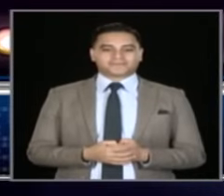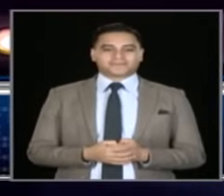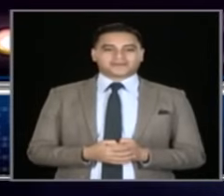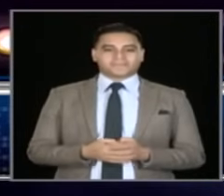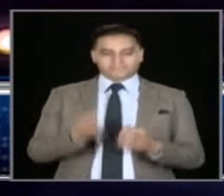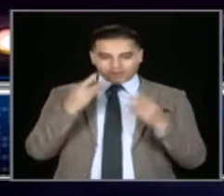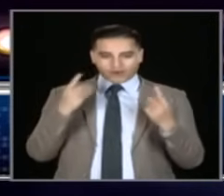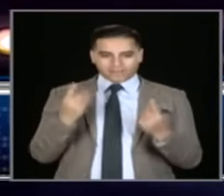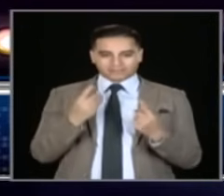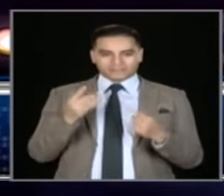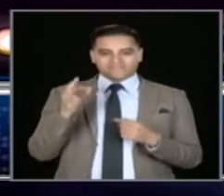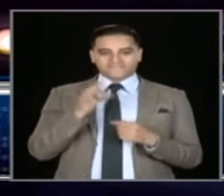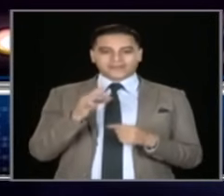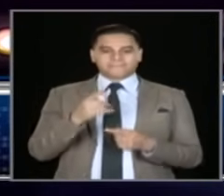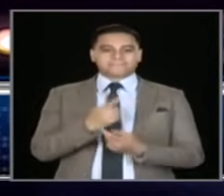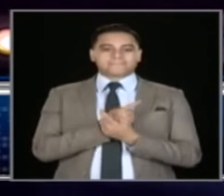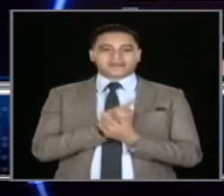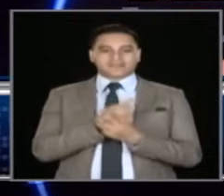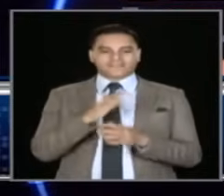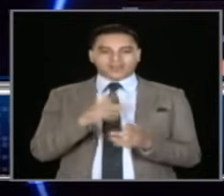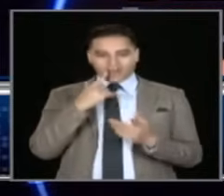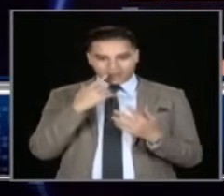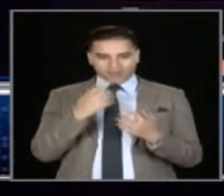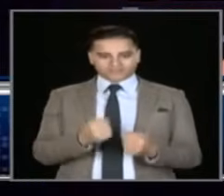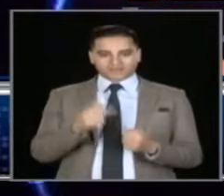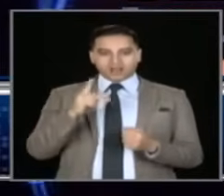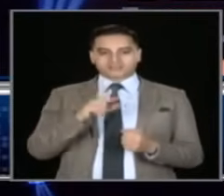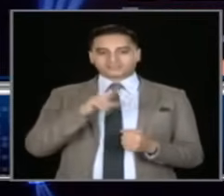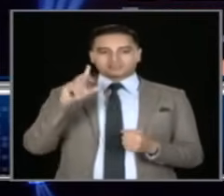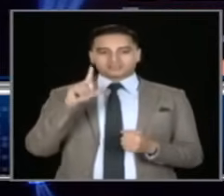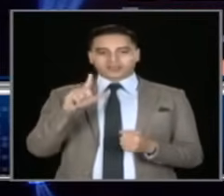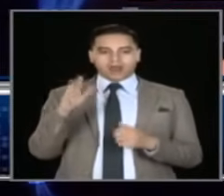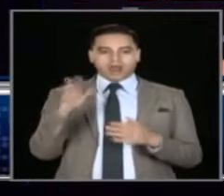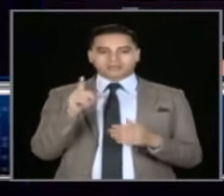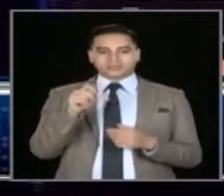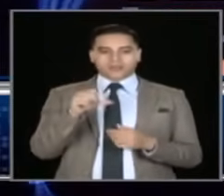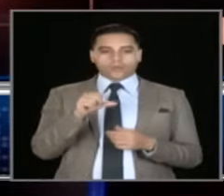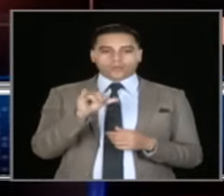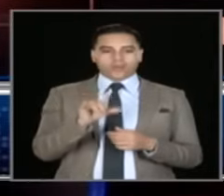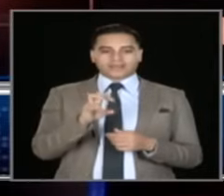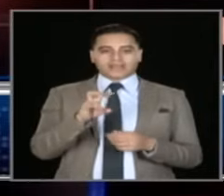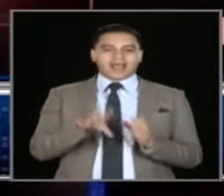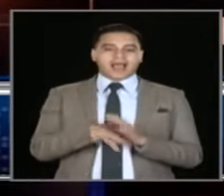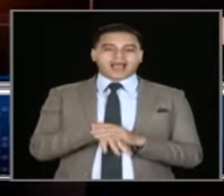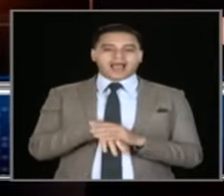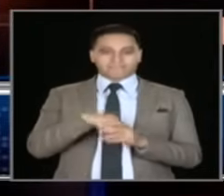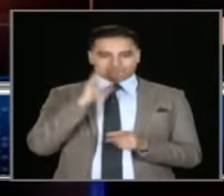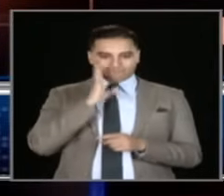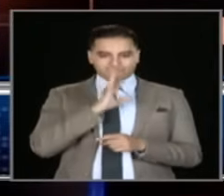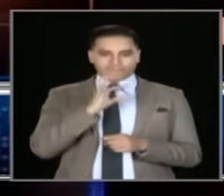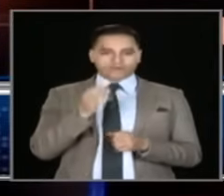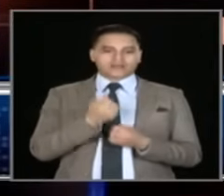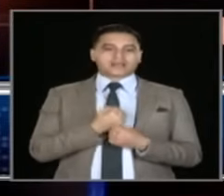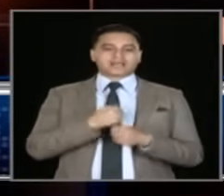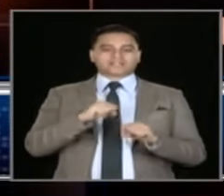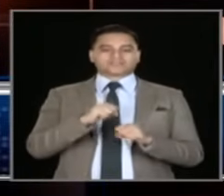معلومات عامة، في أي متحف تم حفظ الظلال النووية الناتجة من القصف النووي